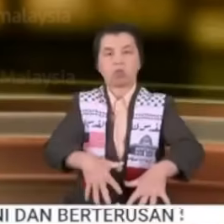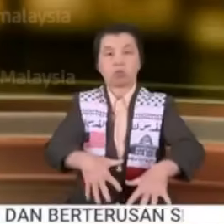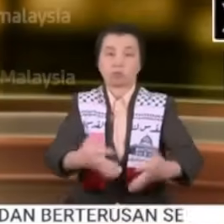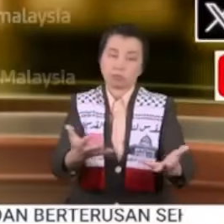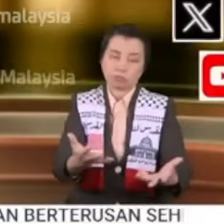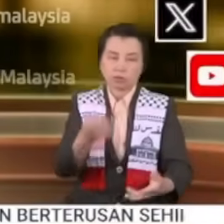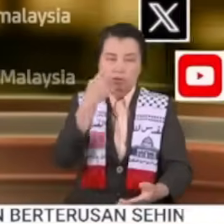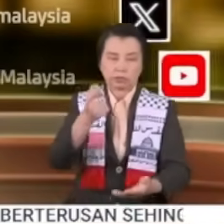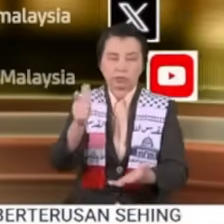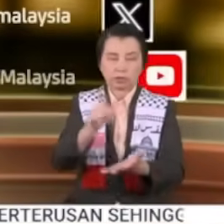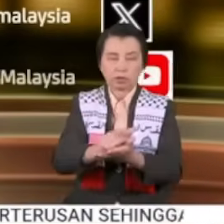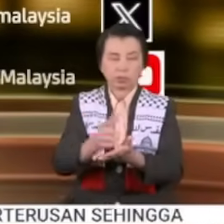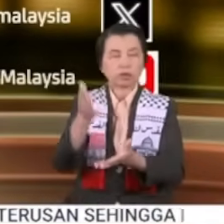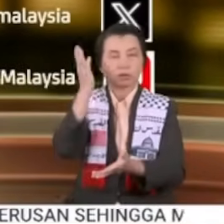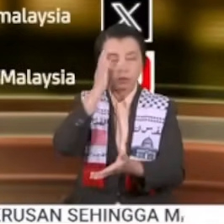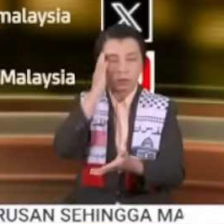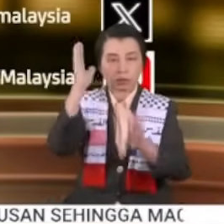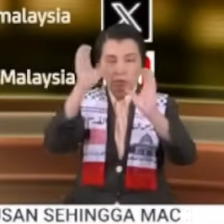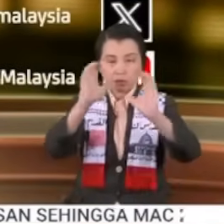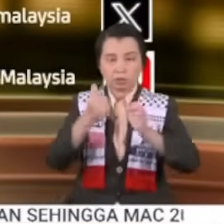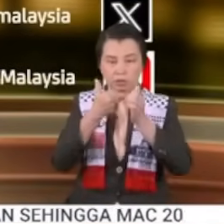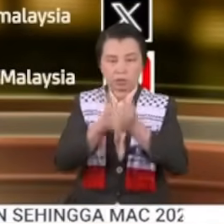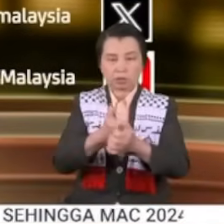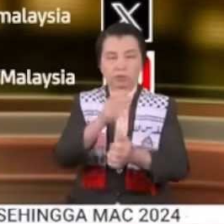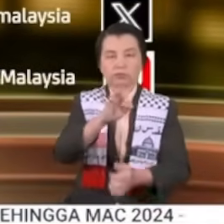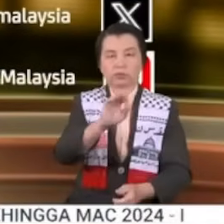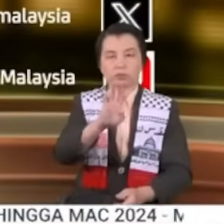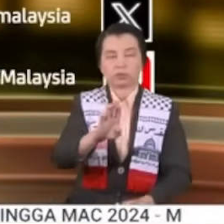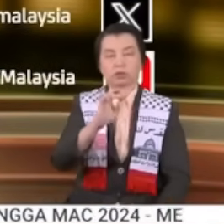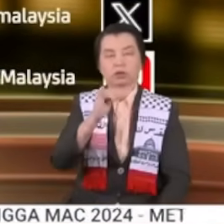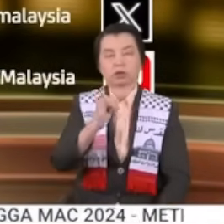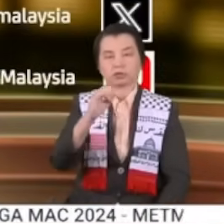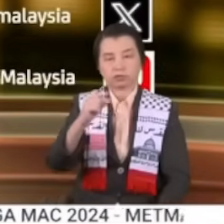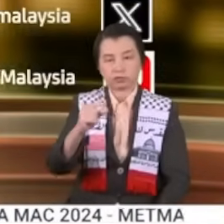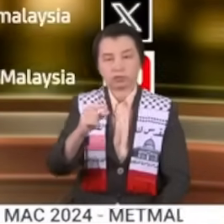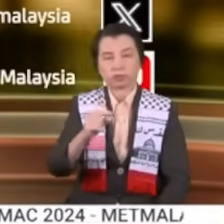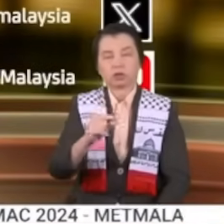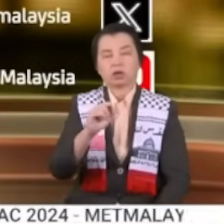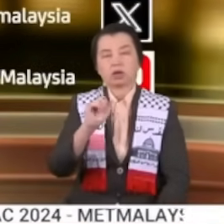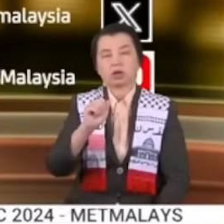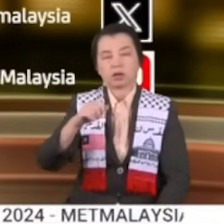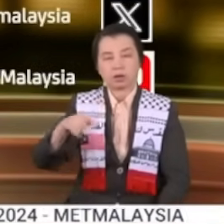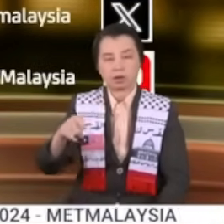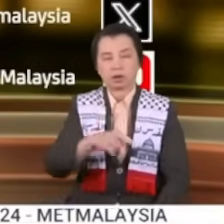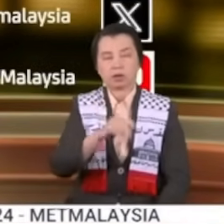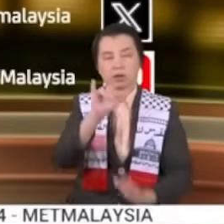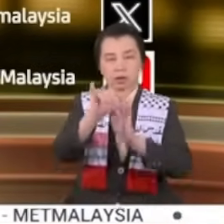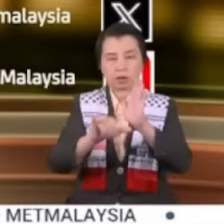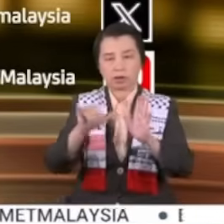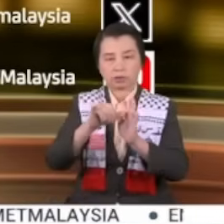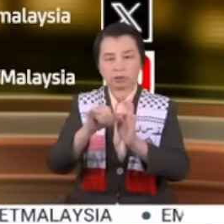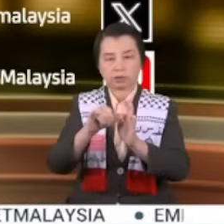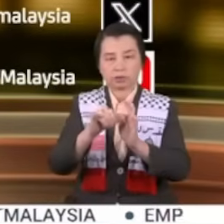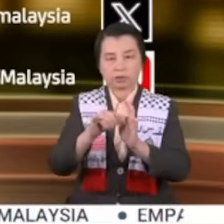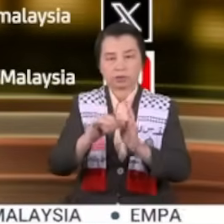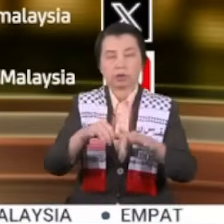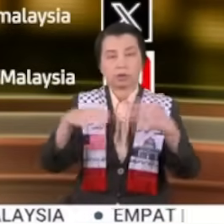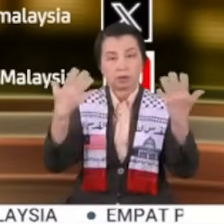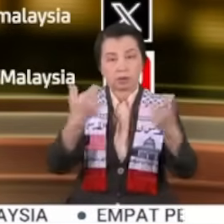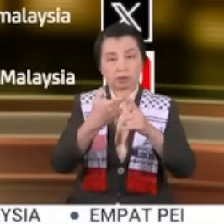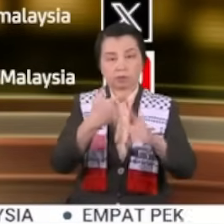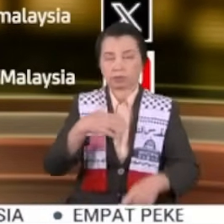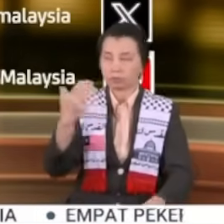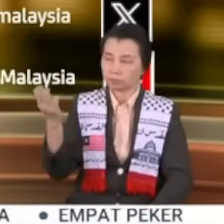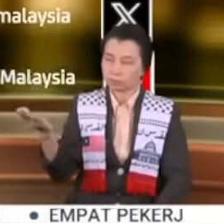untuk mendapatkan laporan cuaca terperinci boleh ikuti kami di Facebook Instagram serta YouTube Rasmi Malaysia sekian